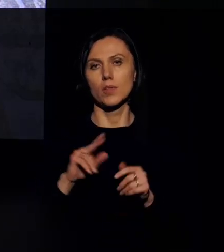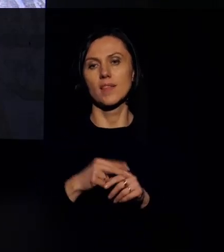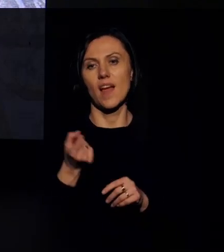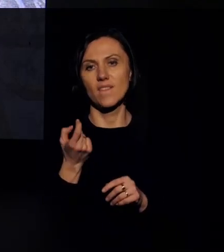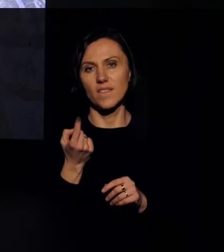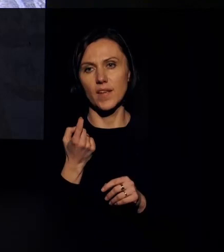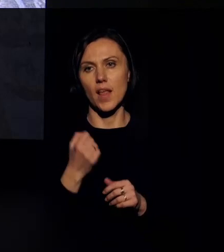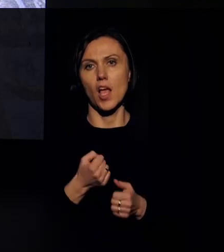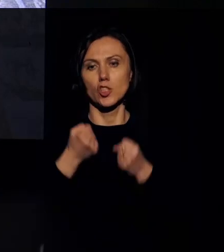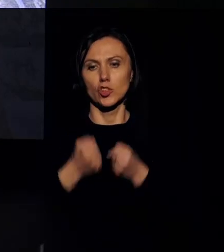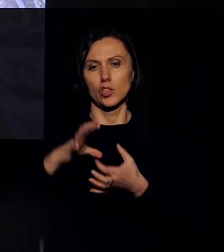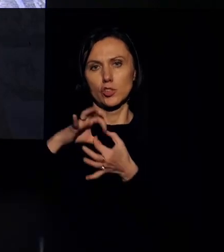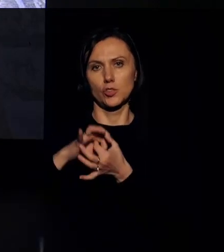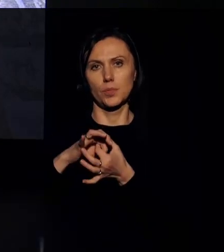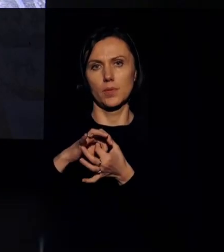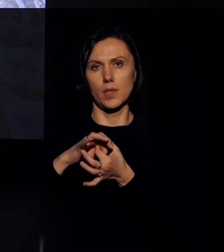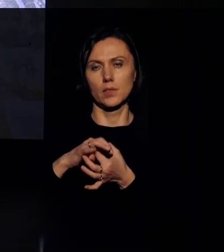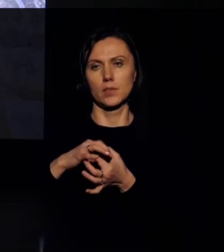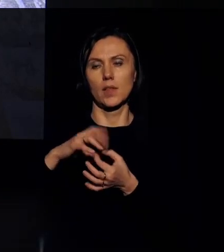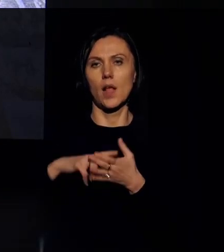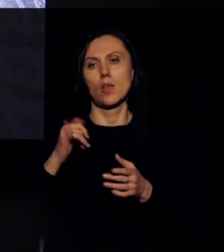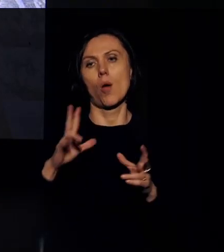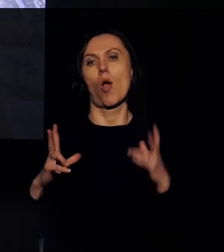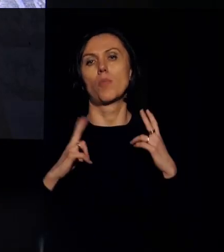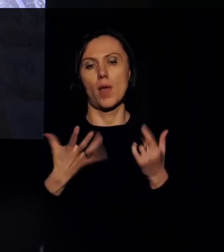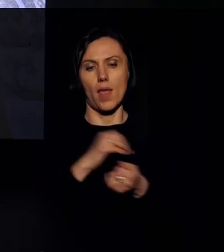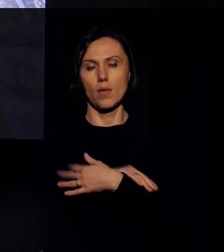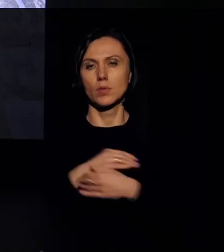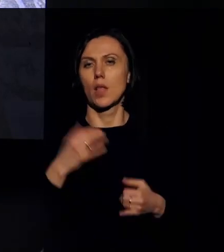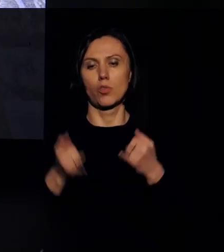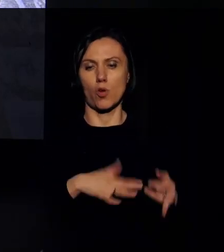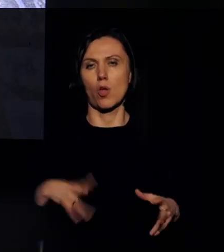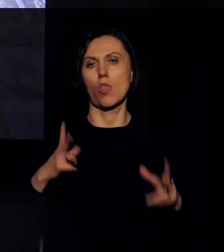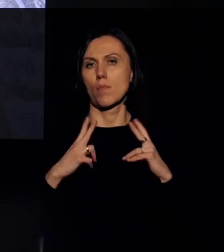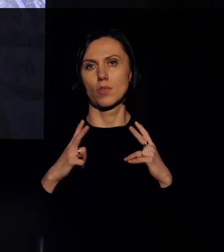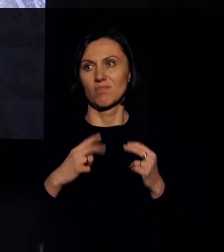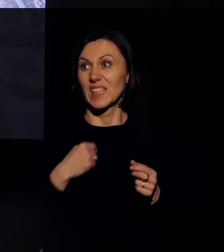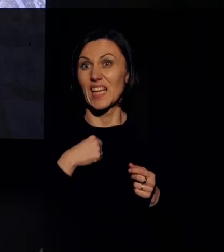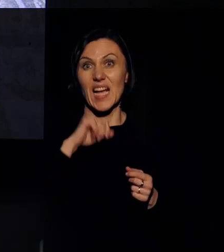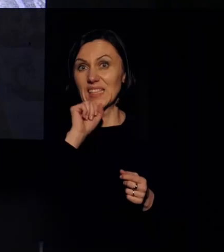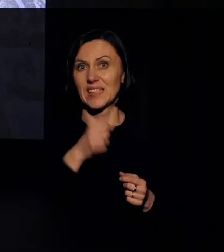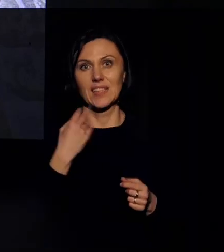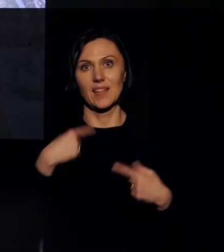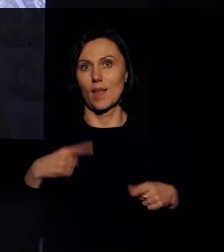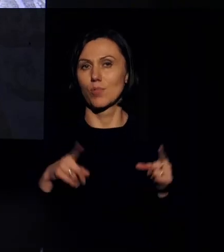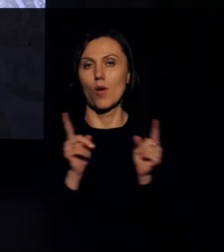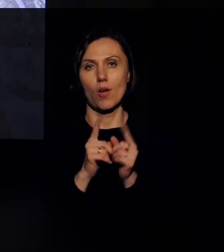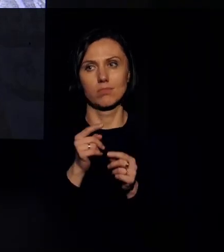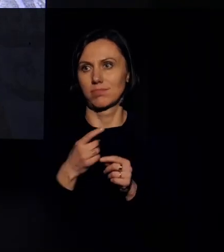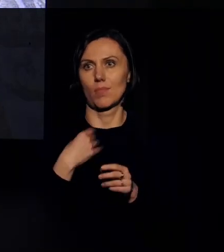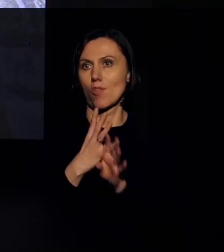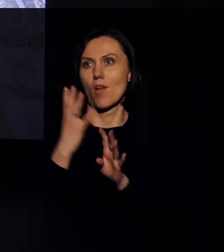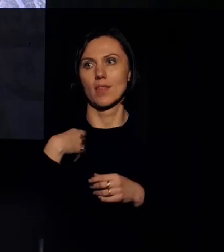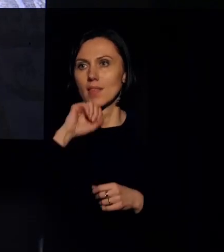w miarę sztywno przyczepić się do liny i dać odpocząć ręką i nogą. Nam się nigdy nie zdarzyła kolejka, natomiast no,